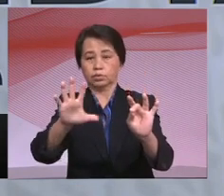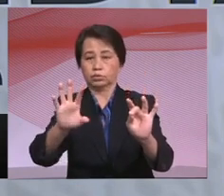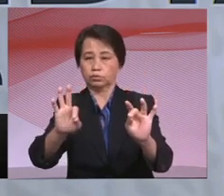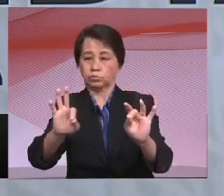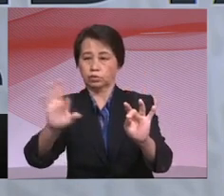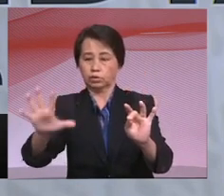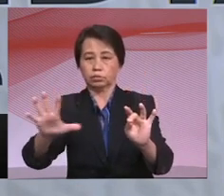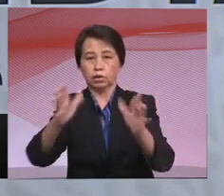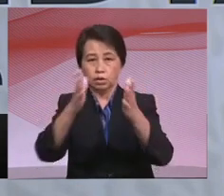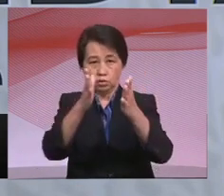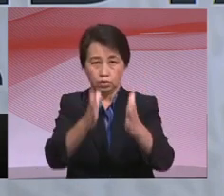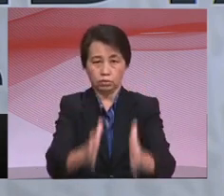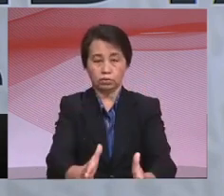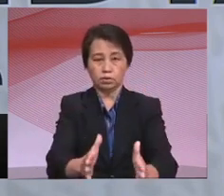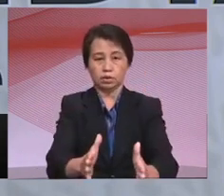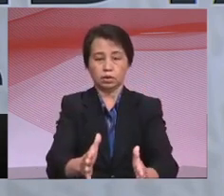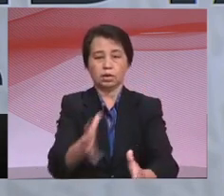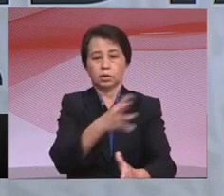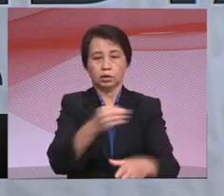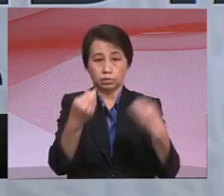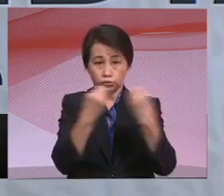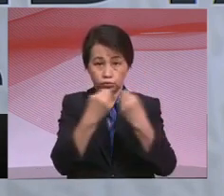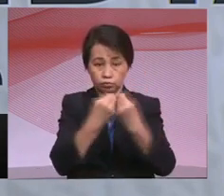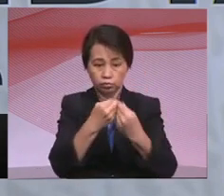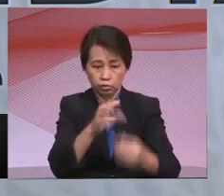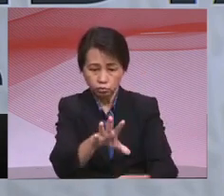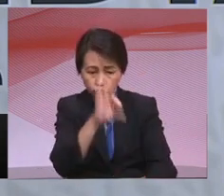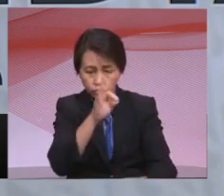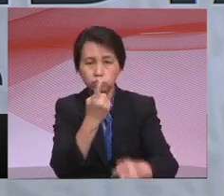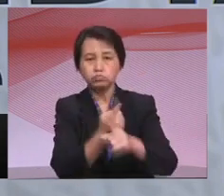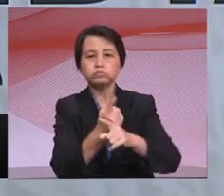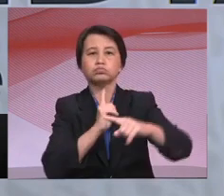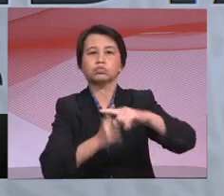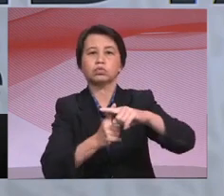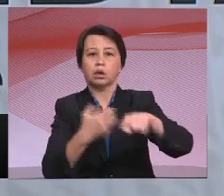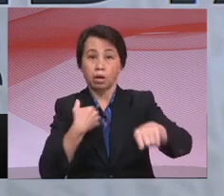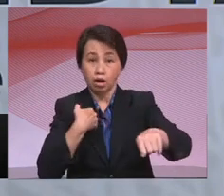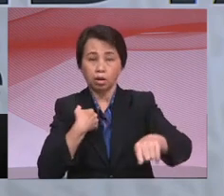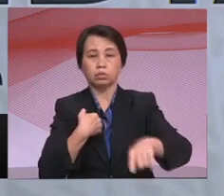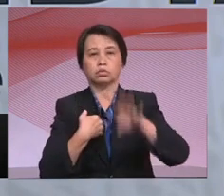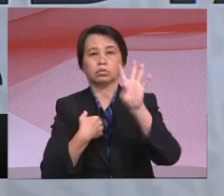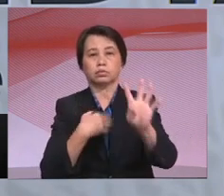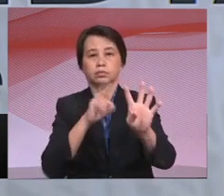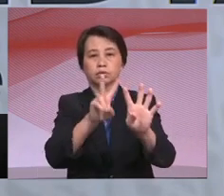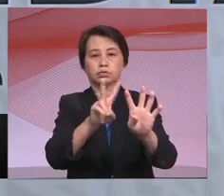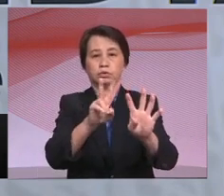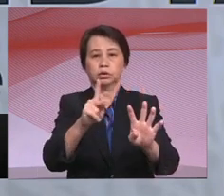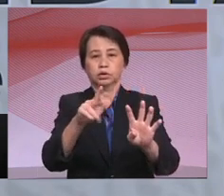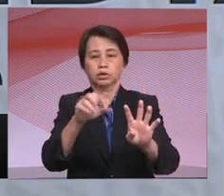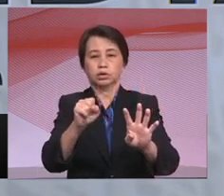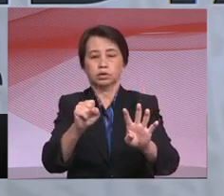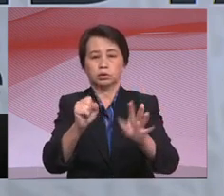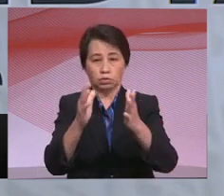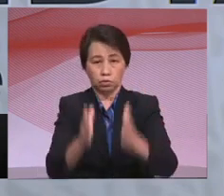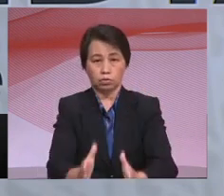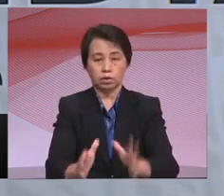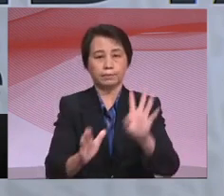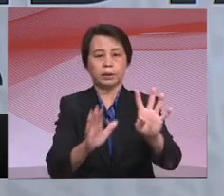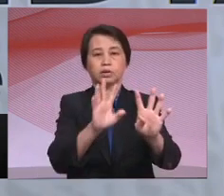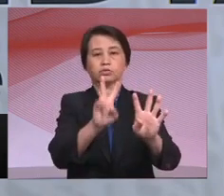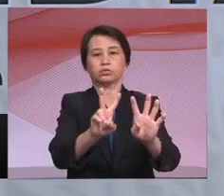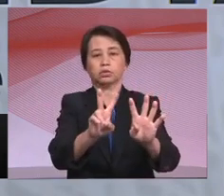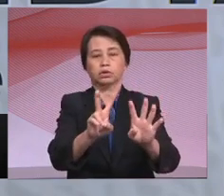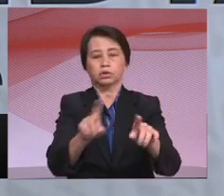85,595 pesakit. Pun begitu, jumlah kes yang dikesan positif COVID-19 adalah 42 kes setakat ini iaitu bersamaan